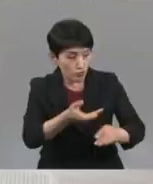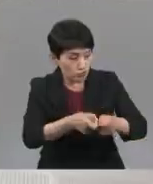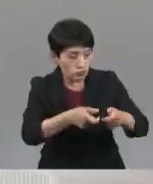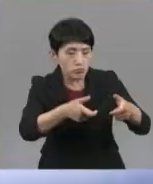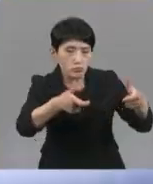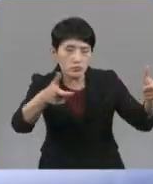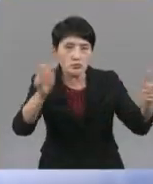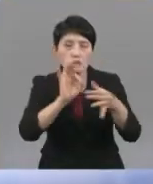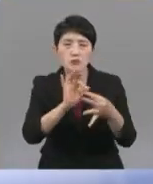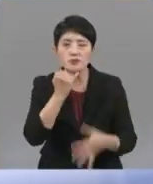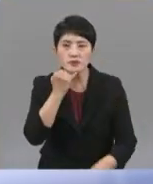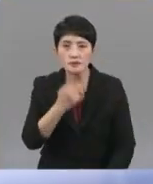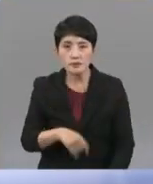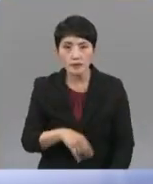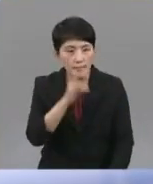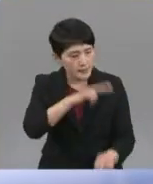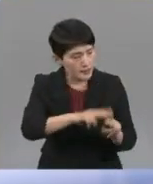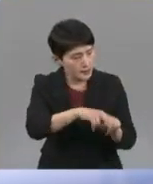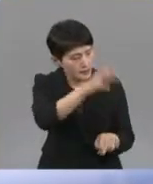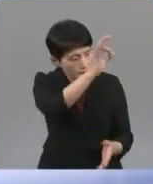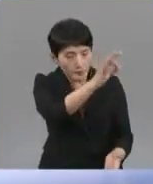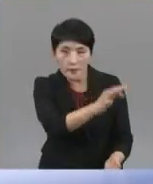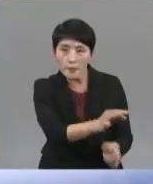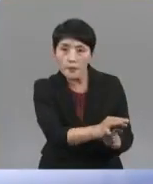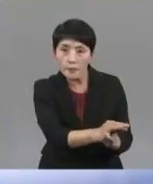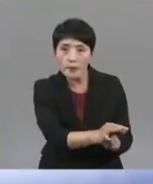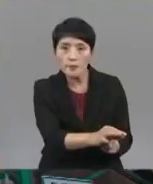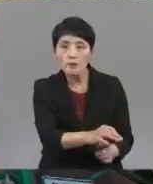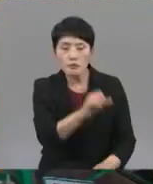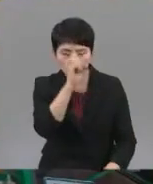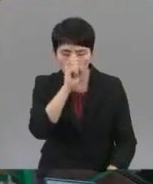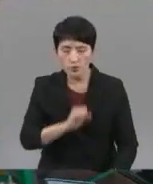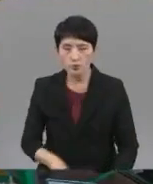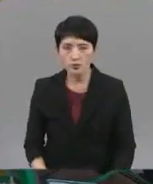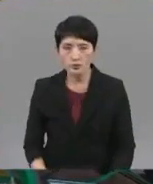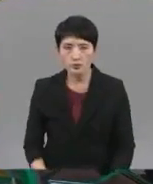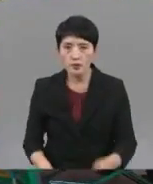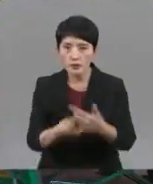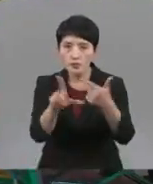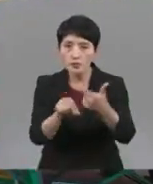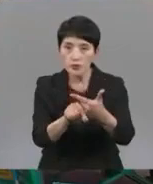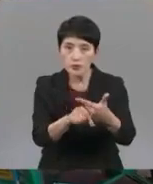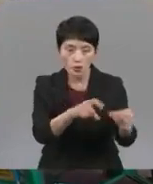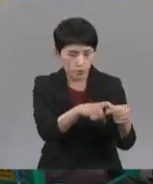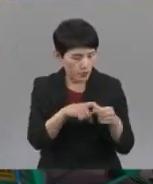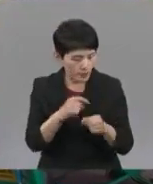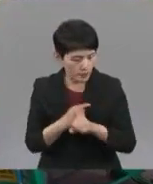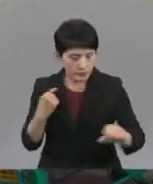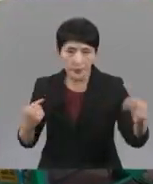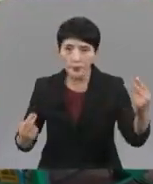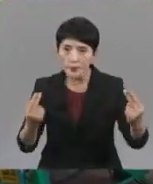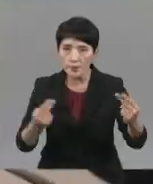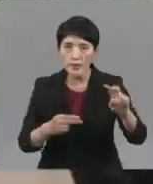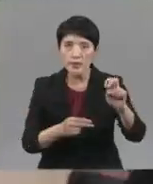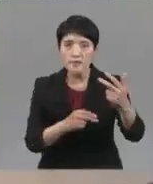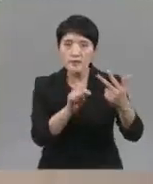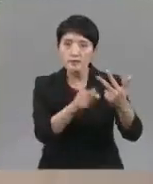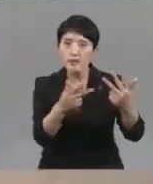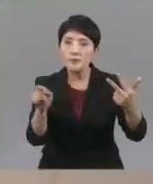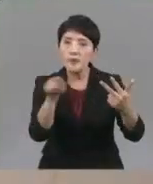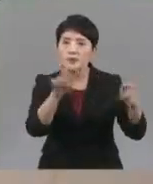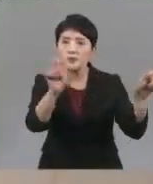счислении главным образом это вызвано сокращением ввоза энергоносителей на 27,3